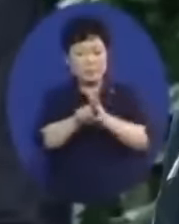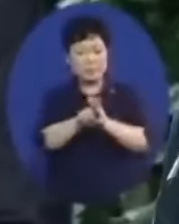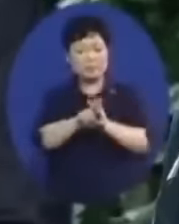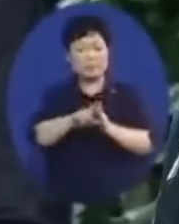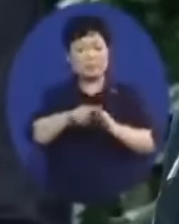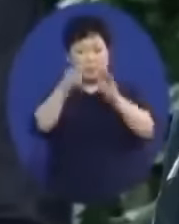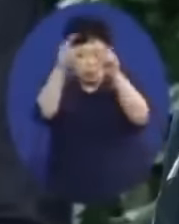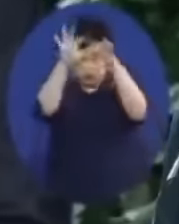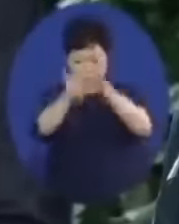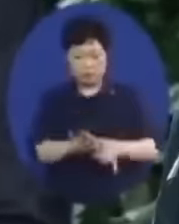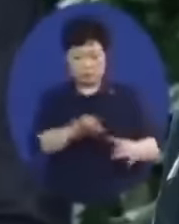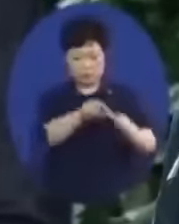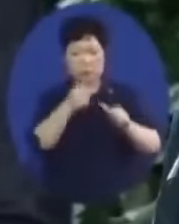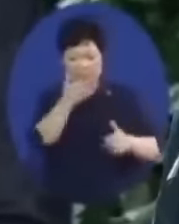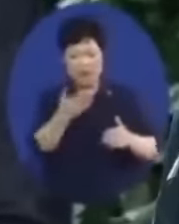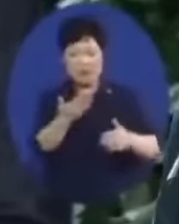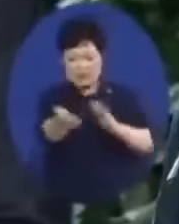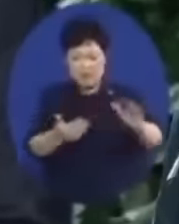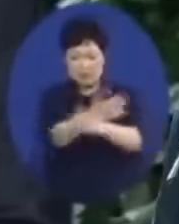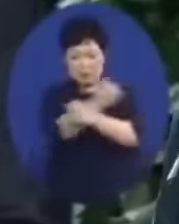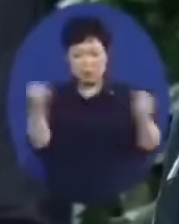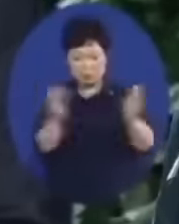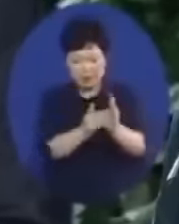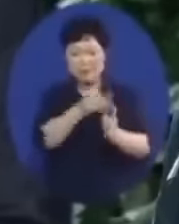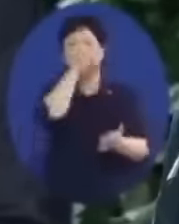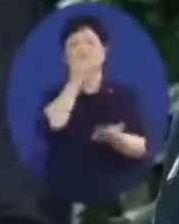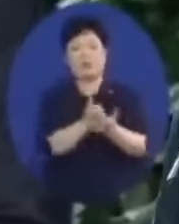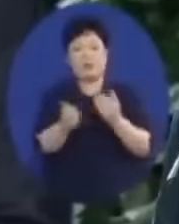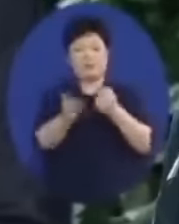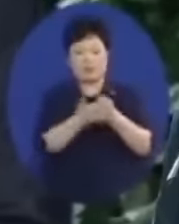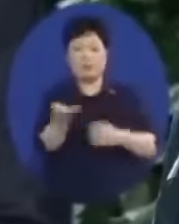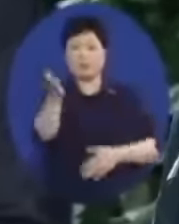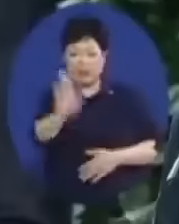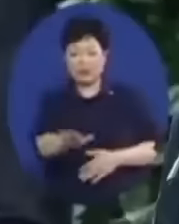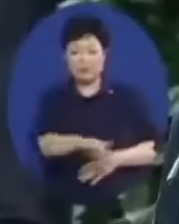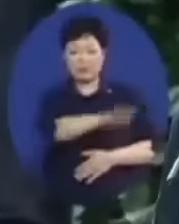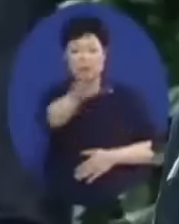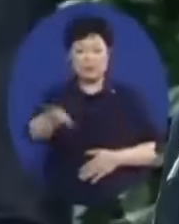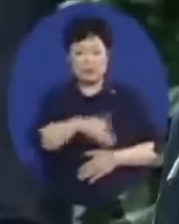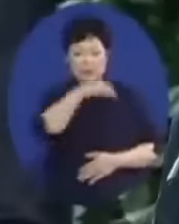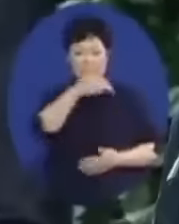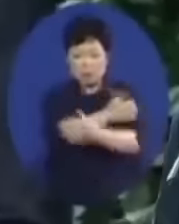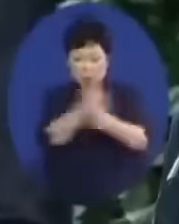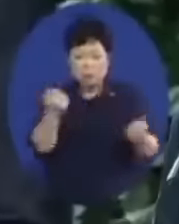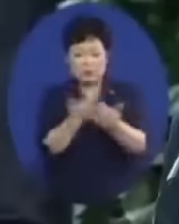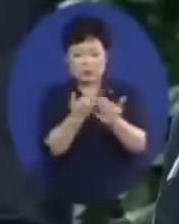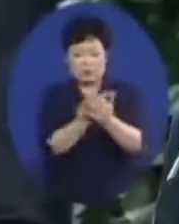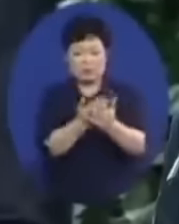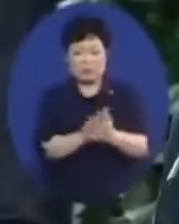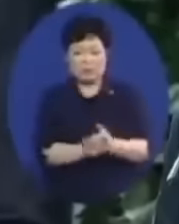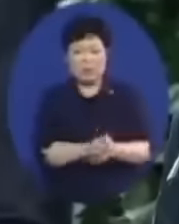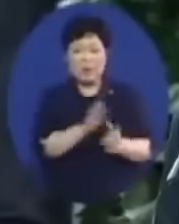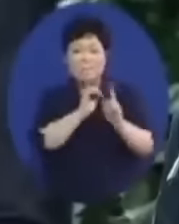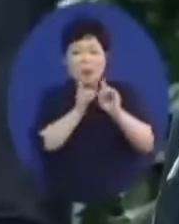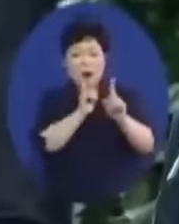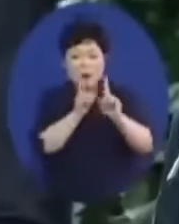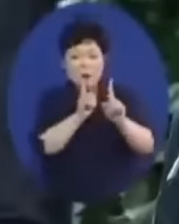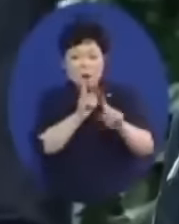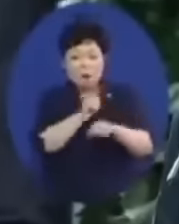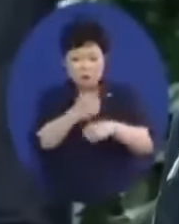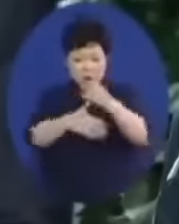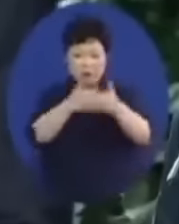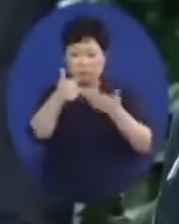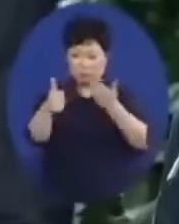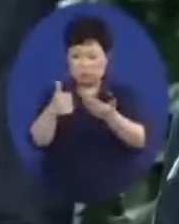놓았습니다. 이미 용서받아 놓은 죄예요. 그러나 우리가 용서해달라고 말을 해야 하나님